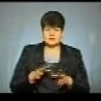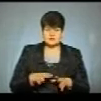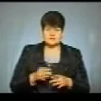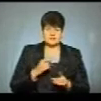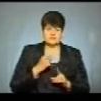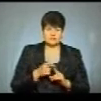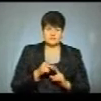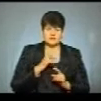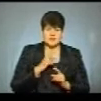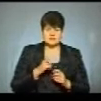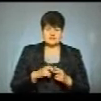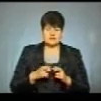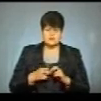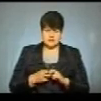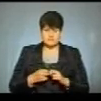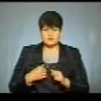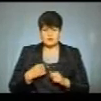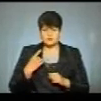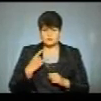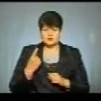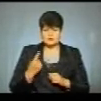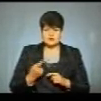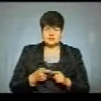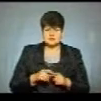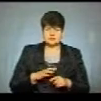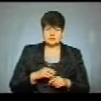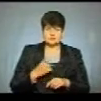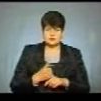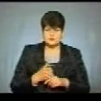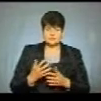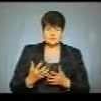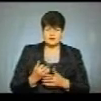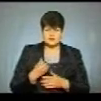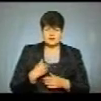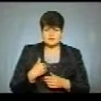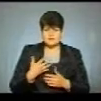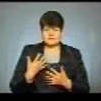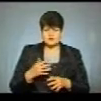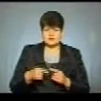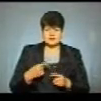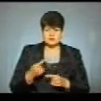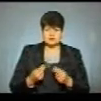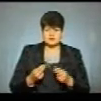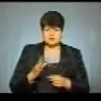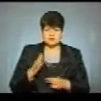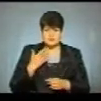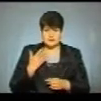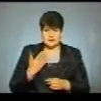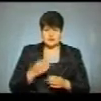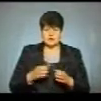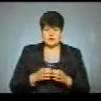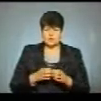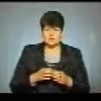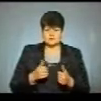на другий рік із Івано-Франківськом. Ну, я думаю, одно, що це була ключова гра, яку ми виграли, і я думаю, нам вже на наступні ігри буде легше. Я вважаю, що команда на сьогодні